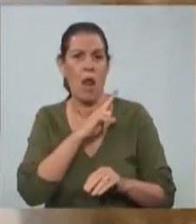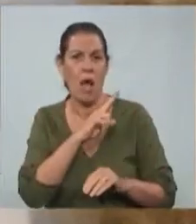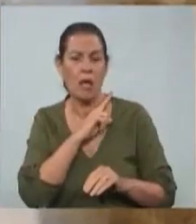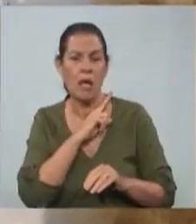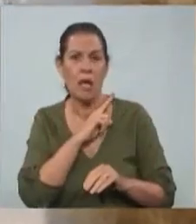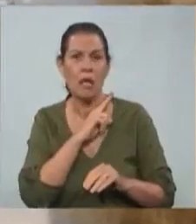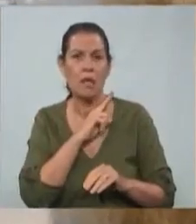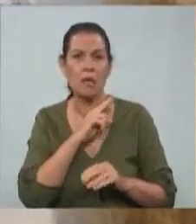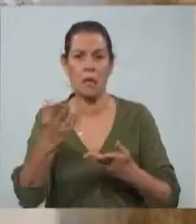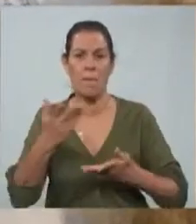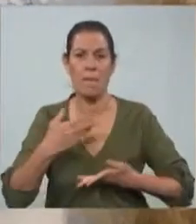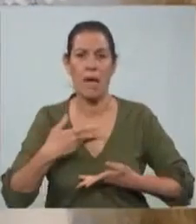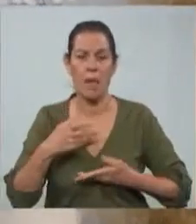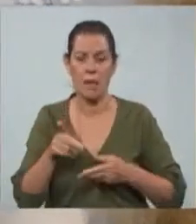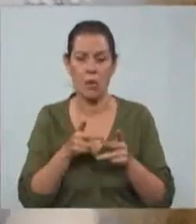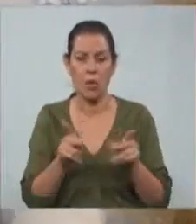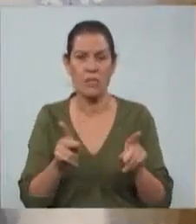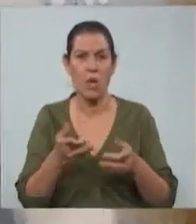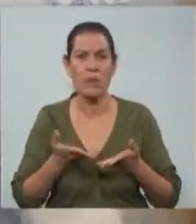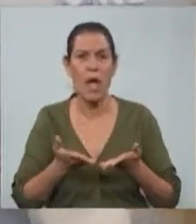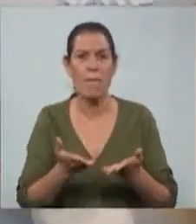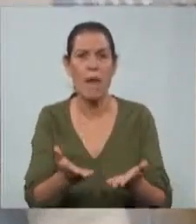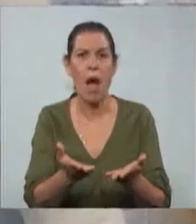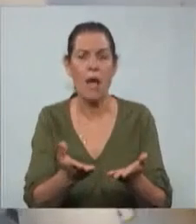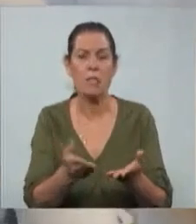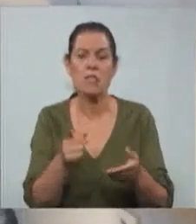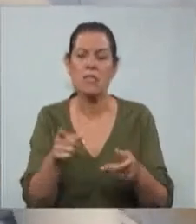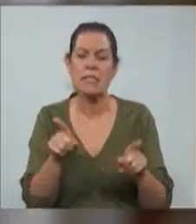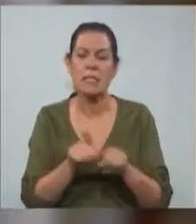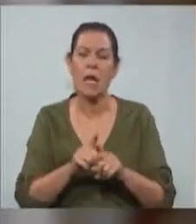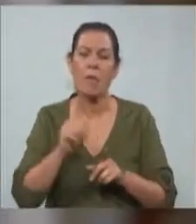תוצאות MRI שהן גזר דין מוות.